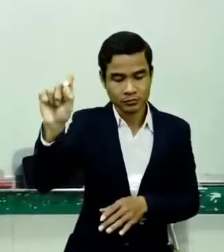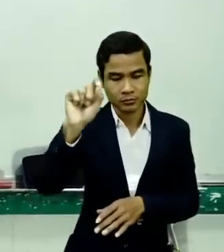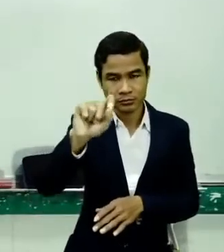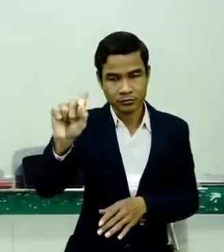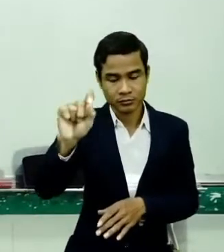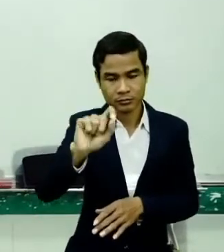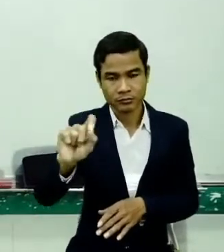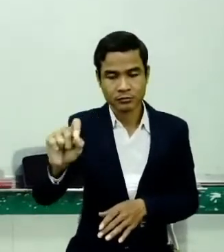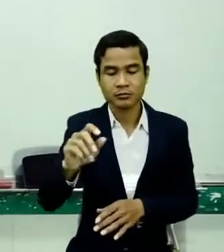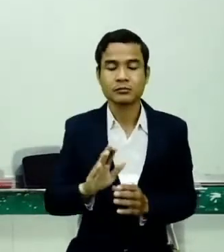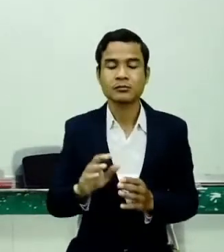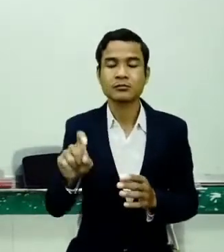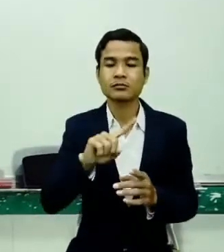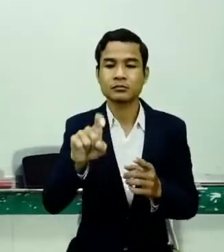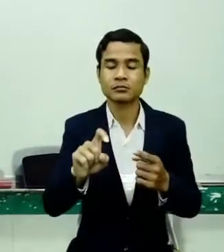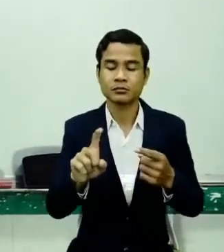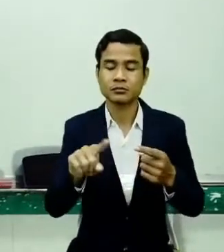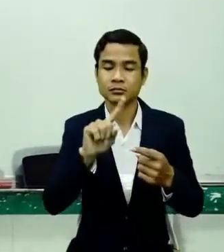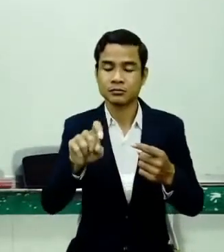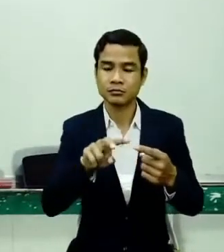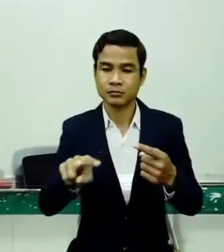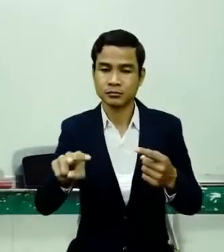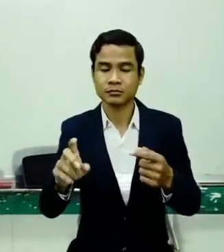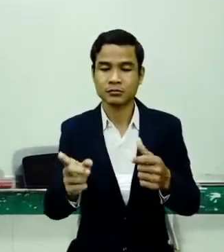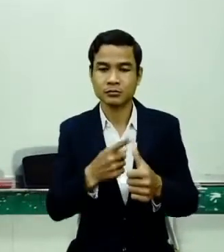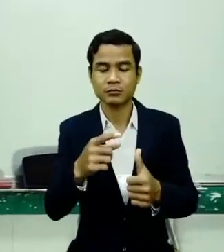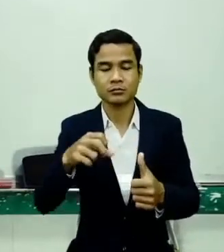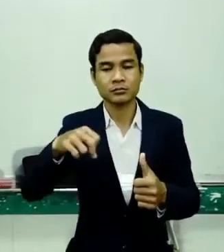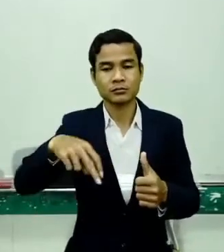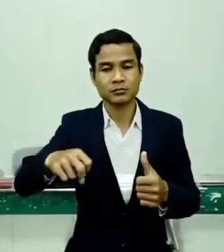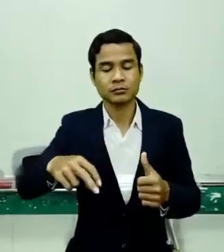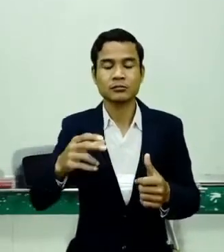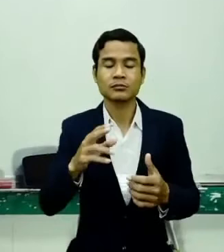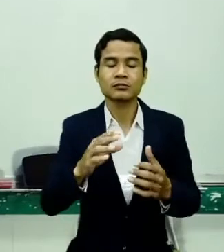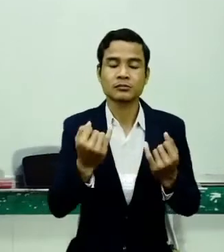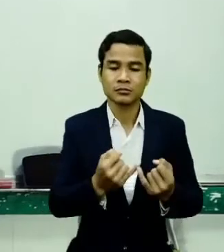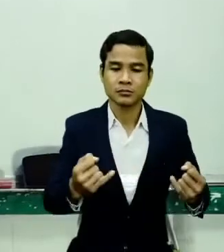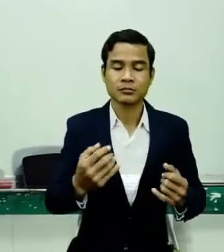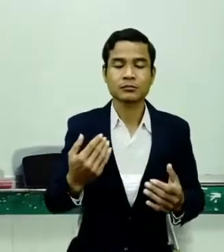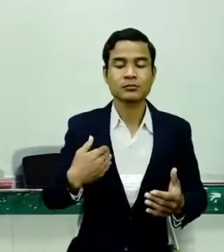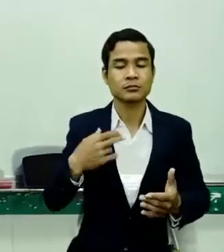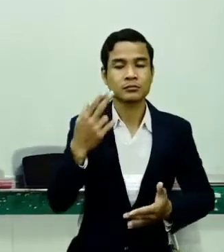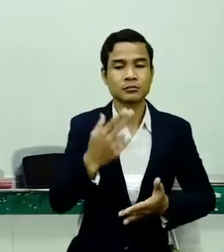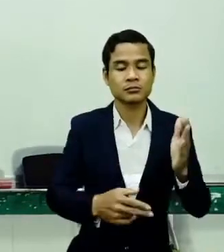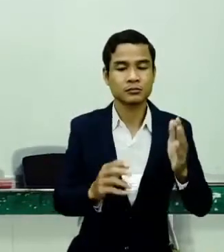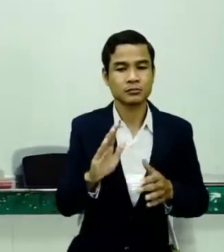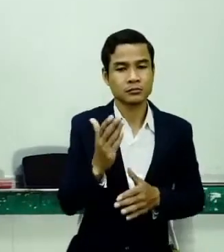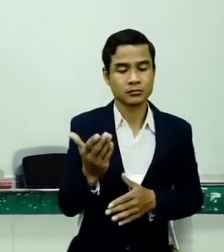សំណួរដំបូងសួរថាតម្រូវការរបស់កុមារមានអ្វីខ្លះ